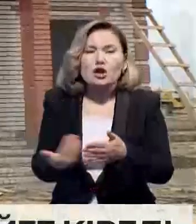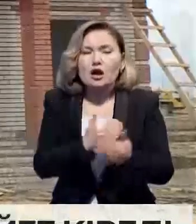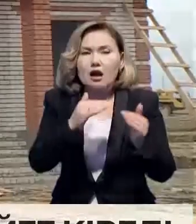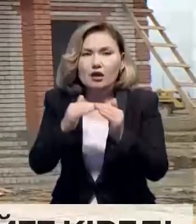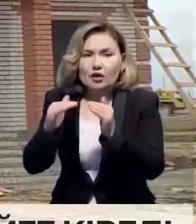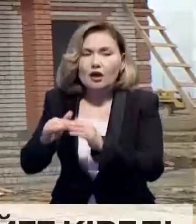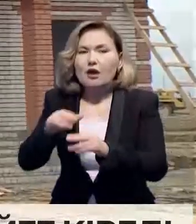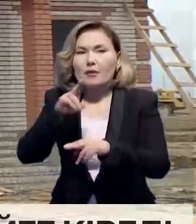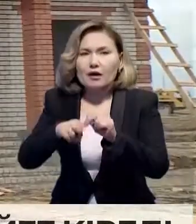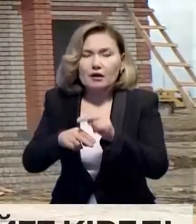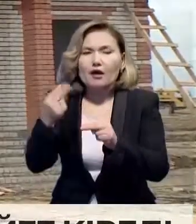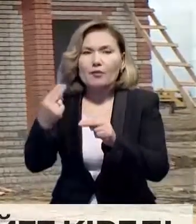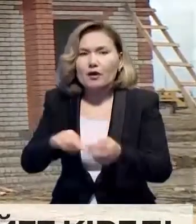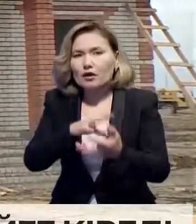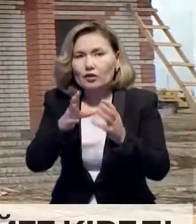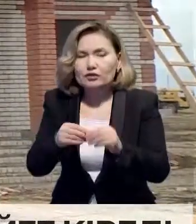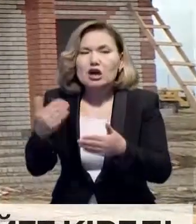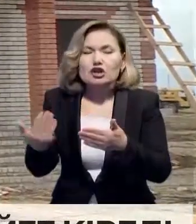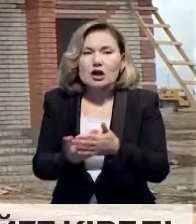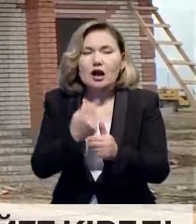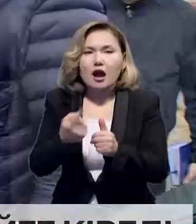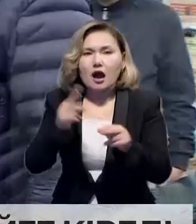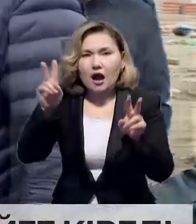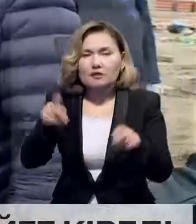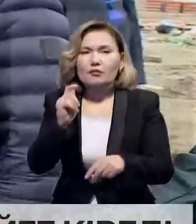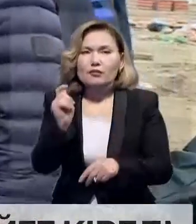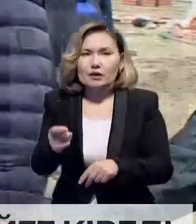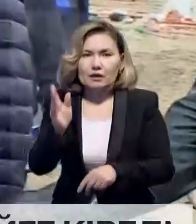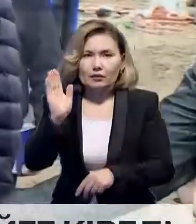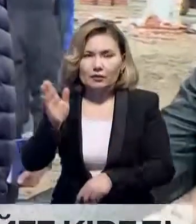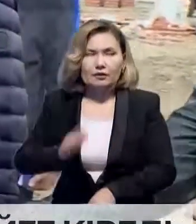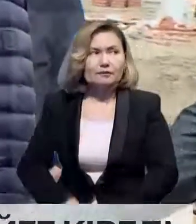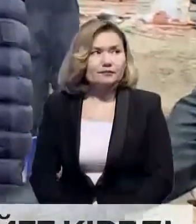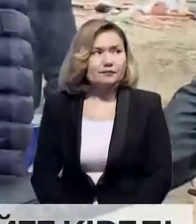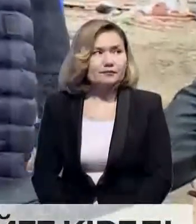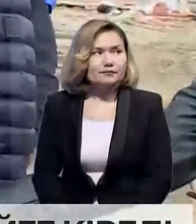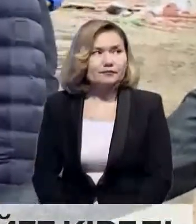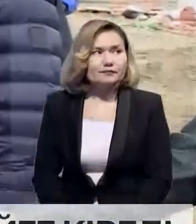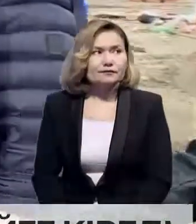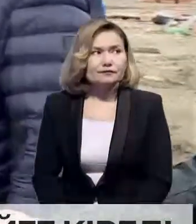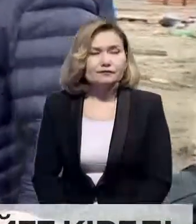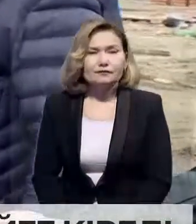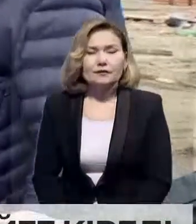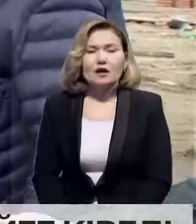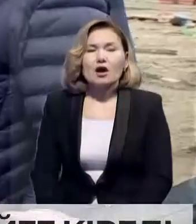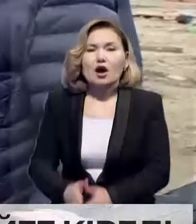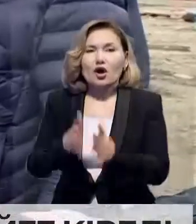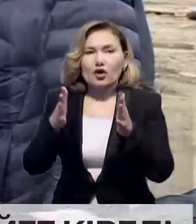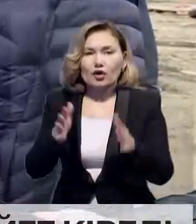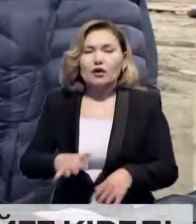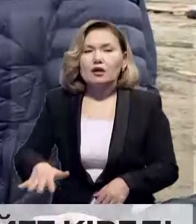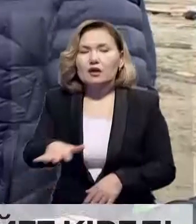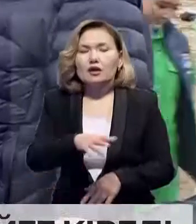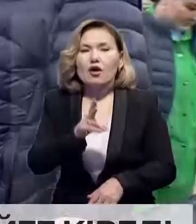көтерген аумаққа арнайы атау беруді сұрап отыр. Хабда Сити нравится вот это слово, поэтому Розыбай, осы микрорайонда Хабда Сити